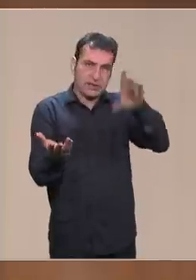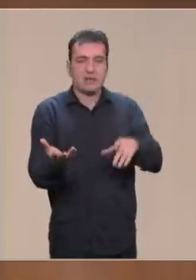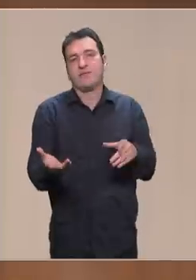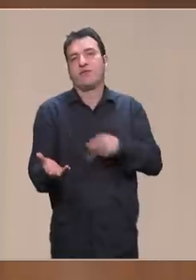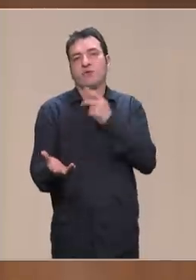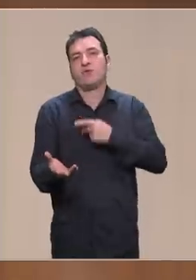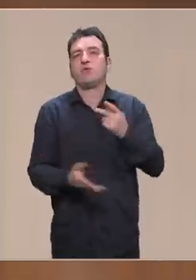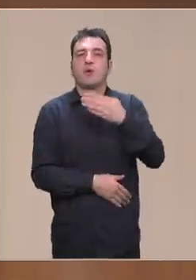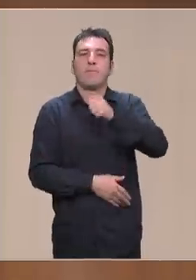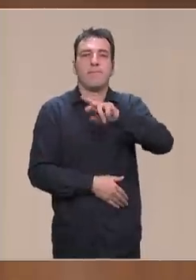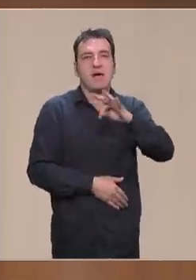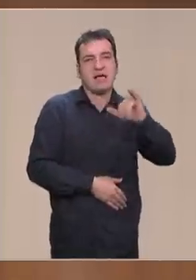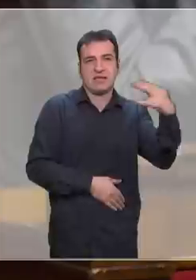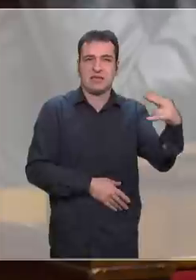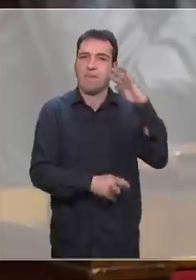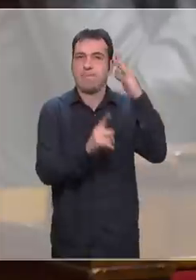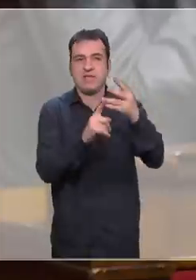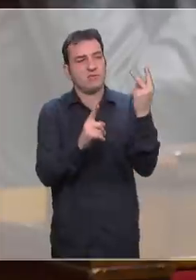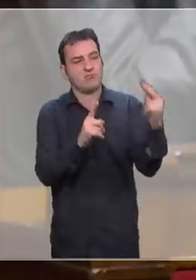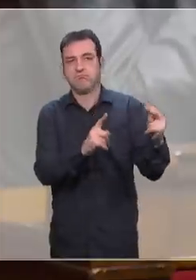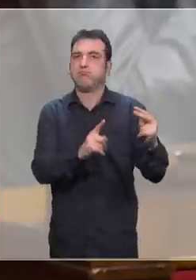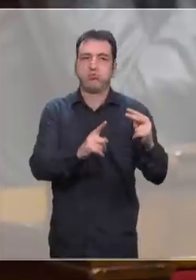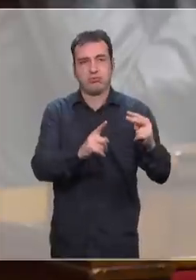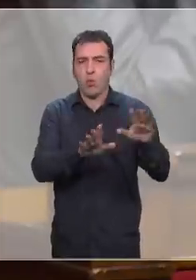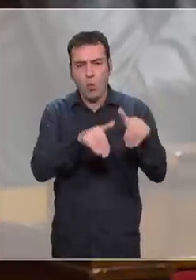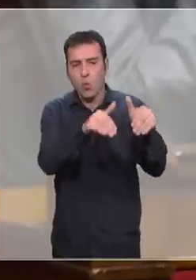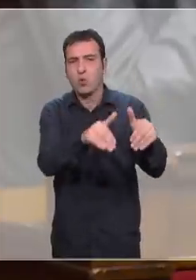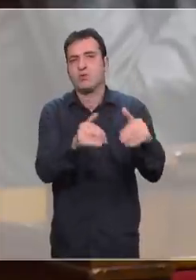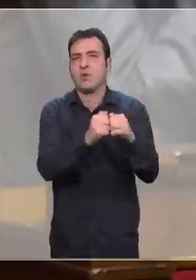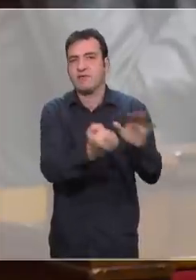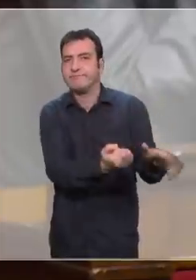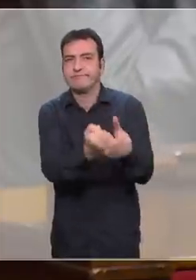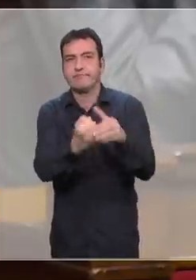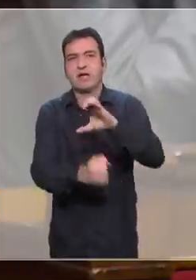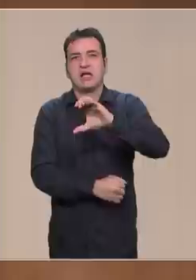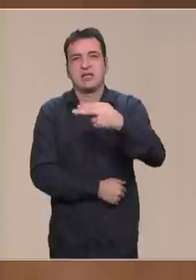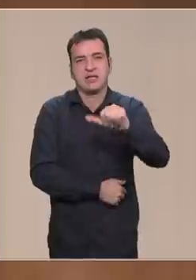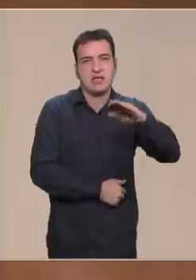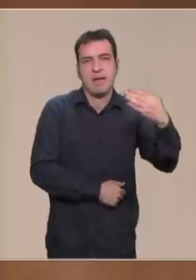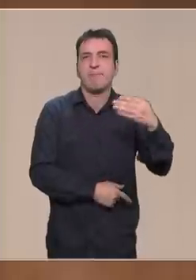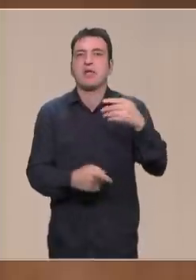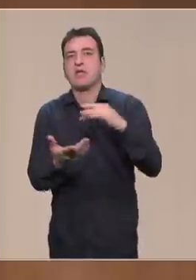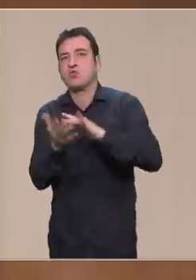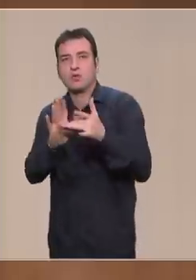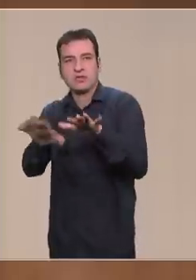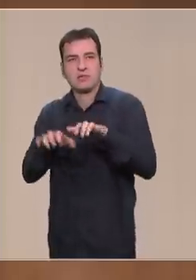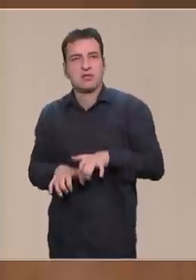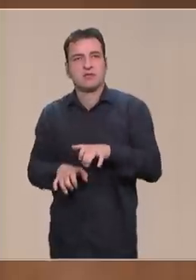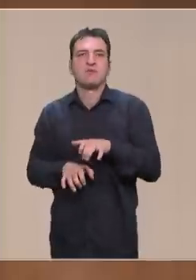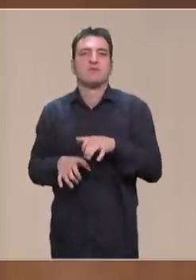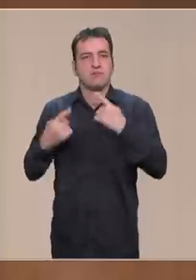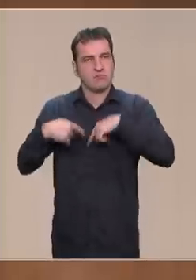a été confirmé dans sa mission avec l'appui de la CNAM et de toutes les administrations du ministère fortement mobilisées sur ce